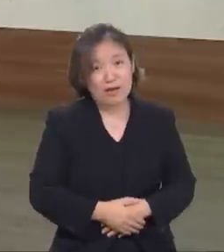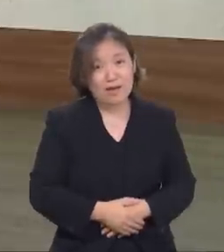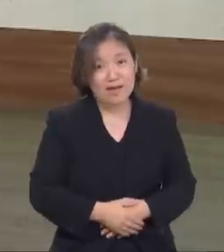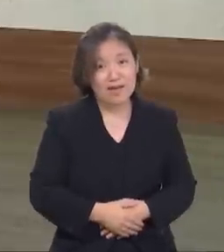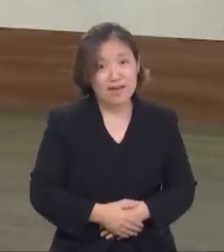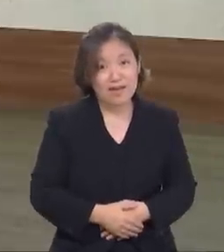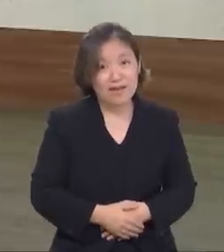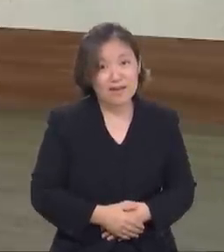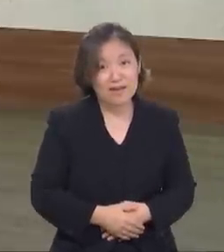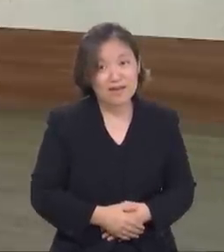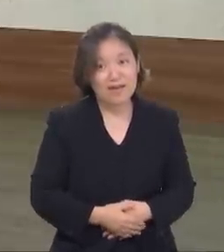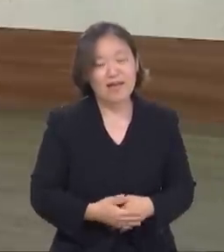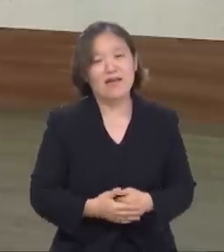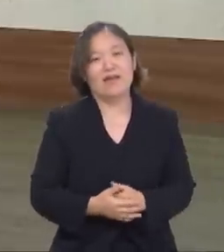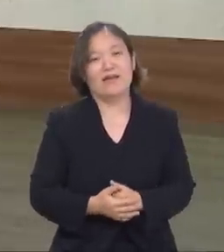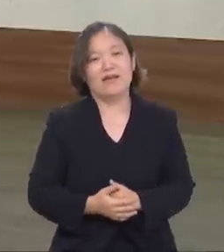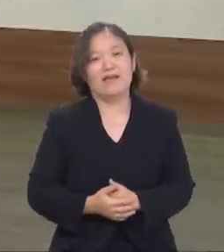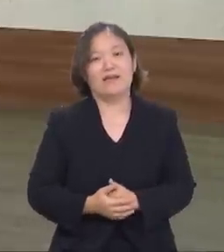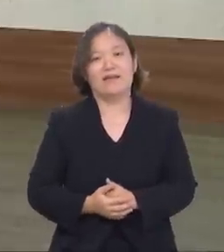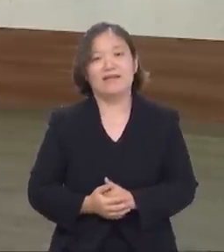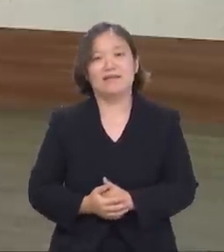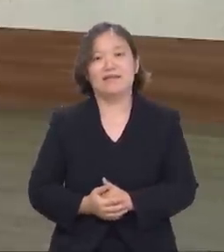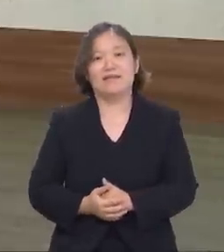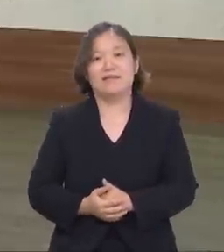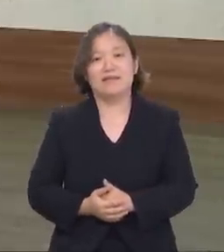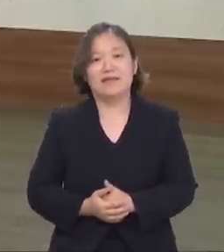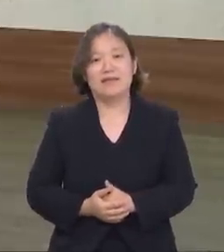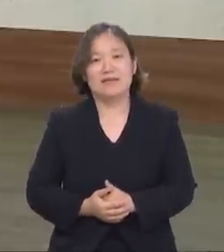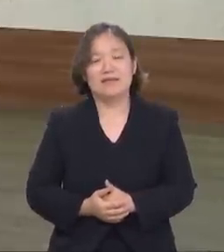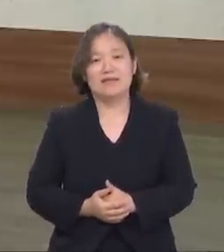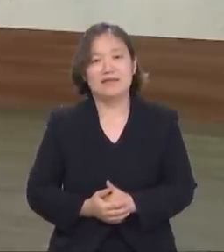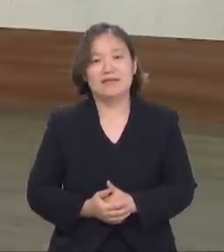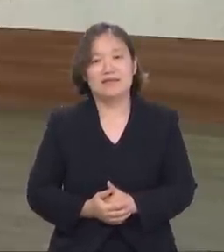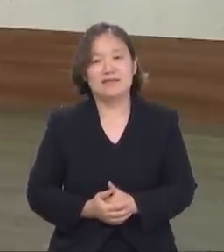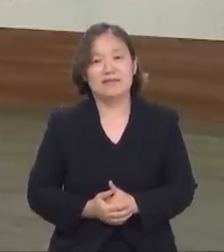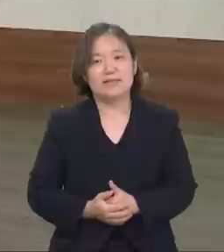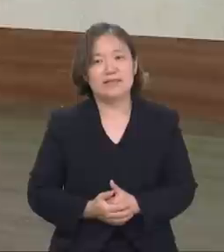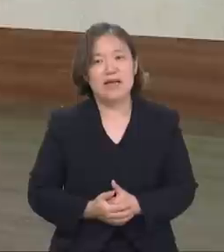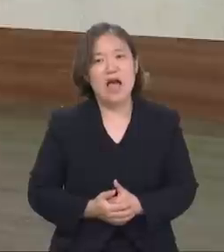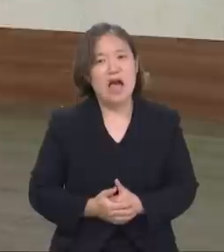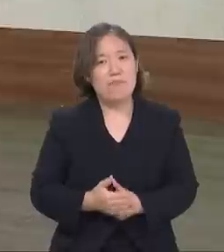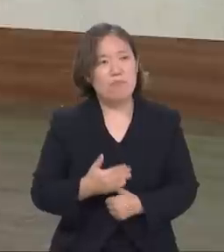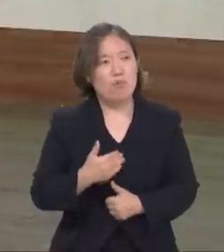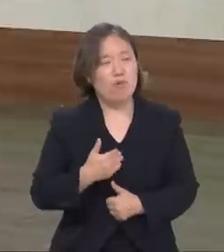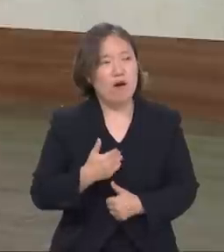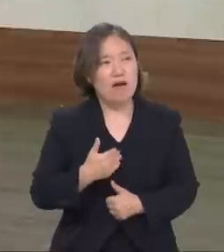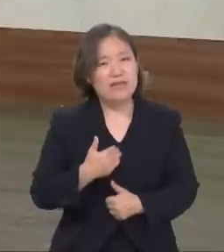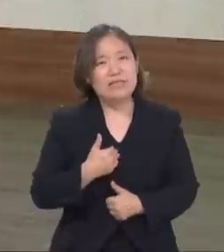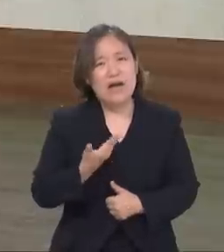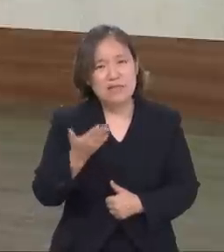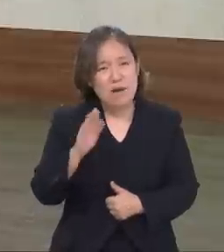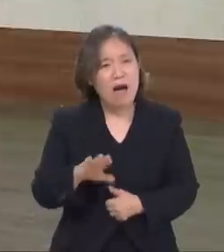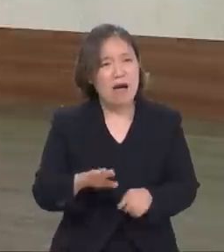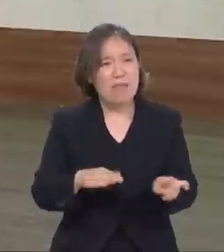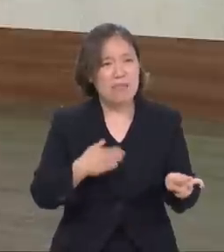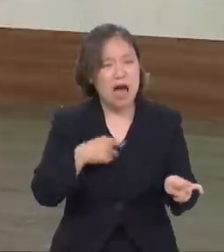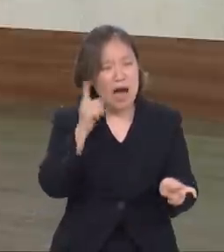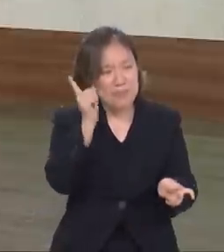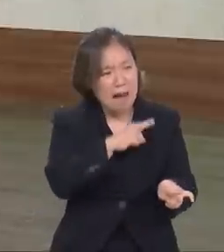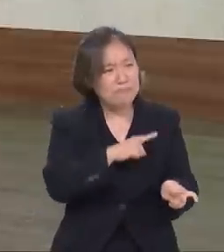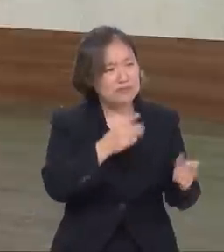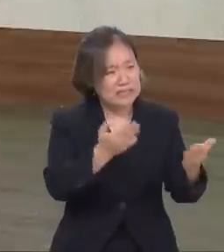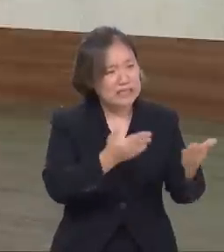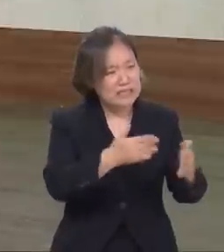그 내가 가진 습관보다 더 큰 일을 겪게 되면 못된 사람이 착하게 변하는 경우도